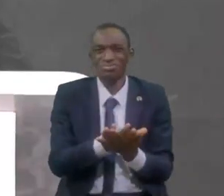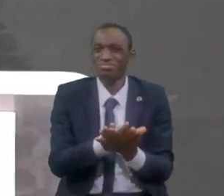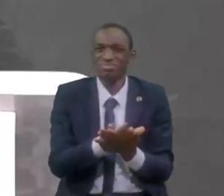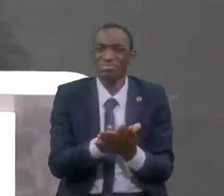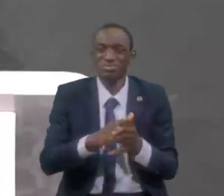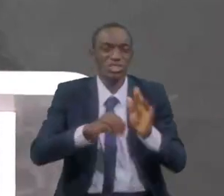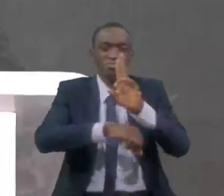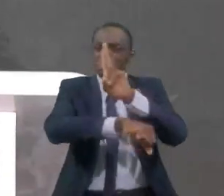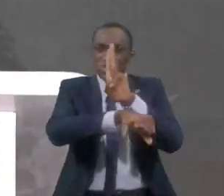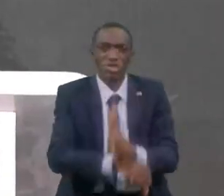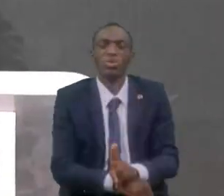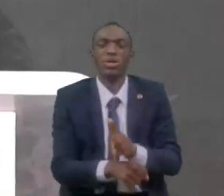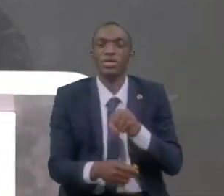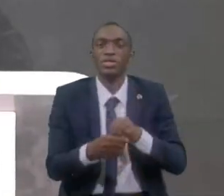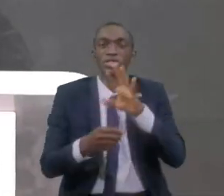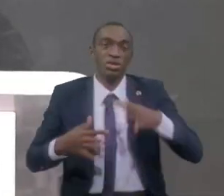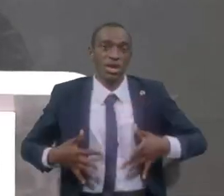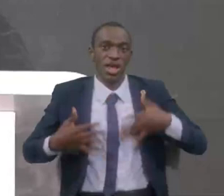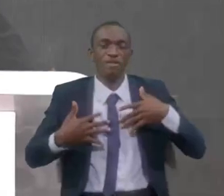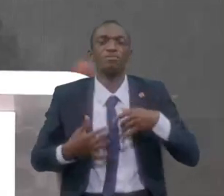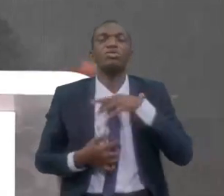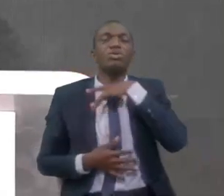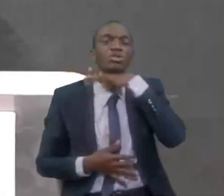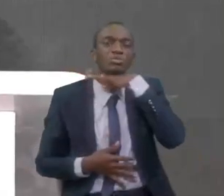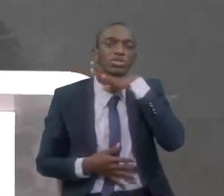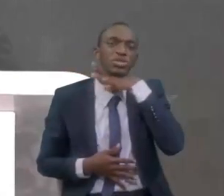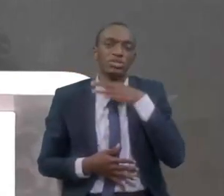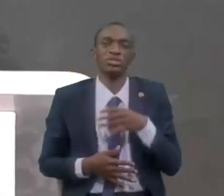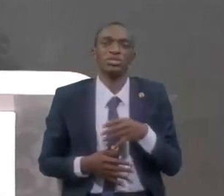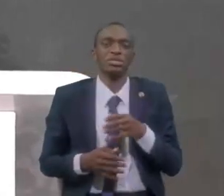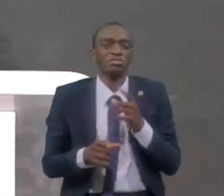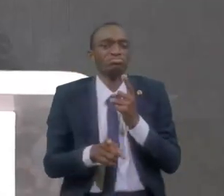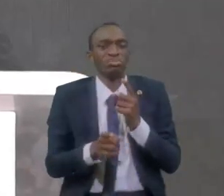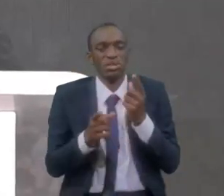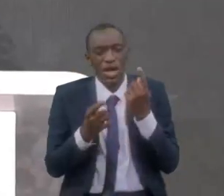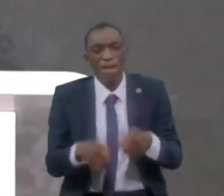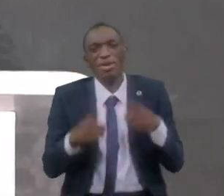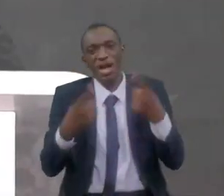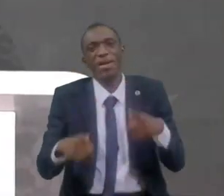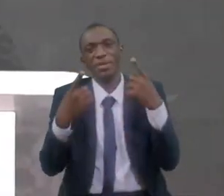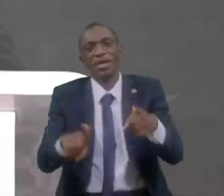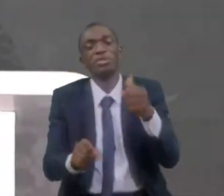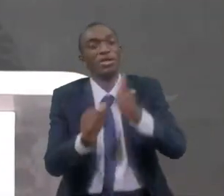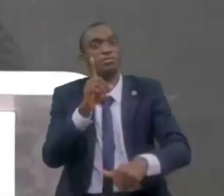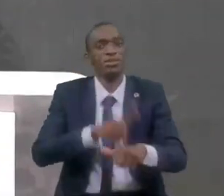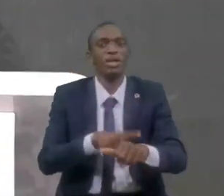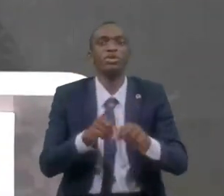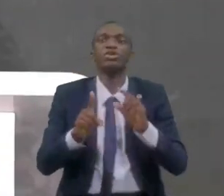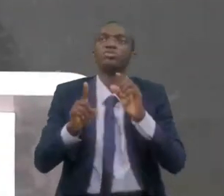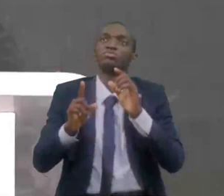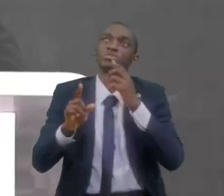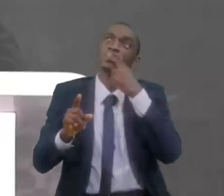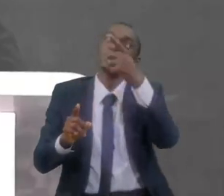Et c'est devenu un péché mignon, la corruption, fréquemment qui t'arrive. Parle au